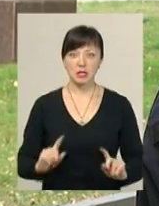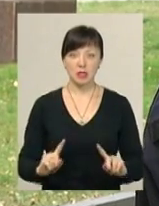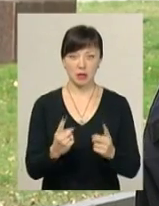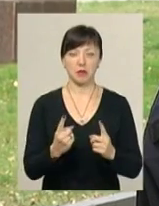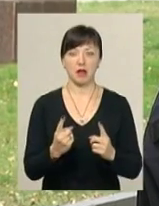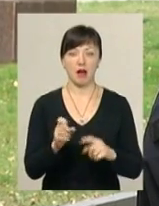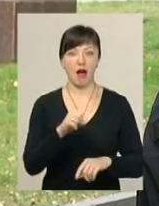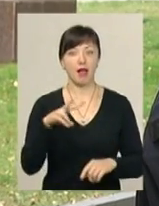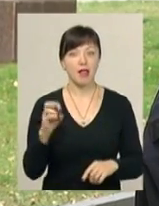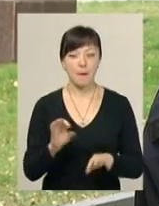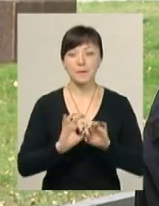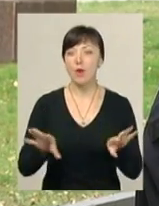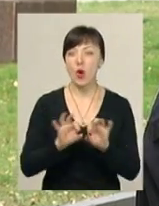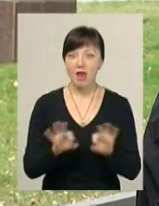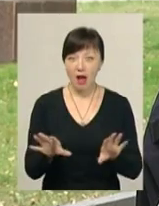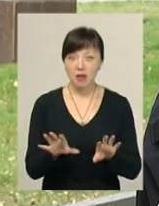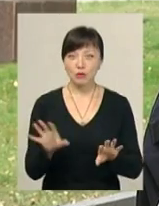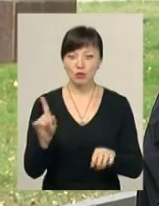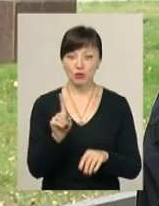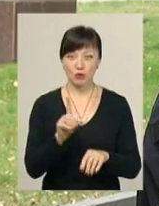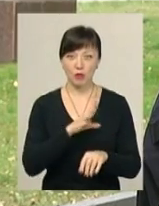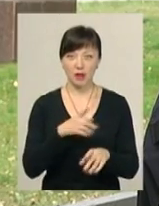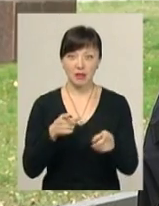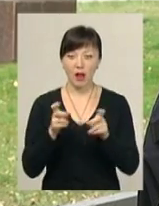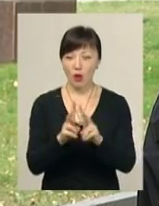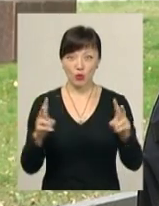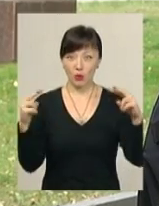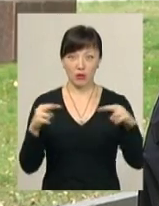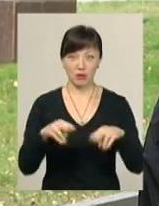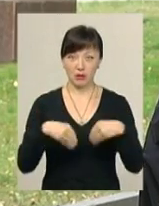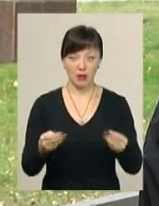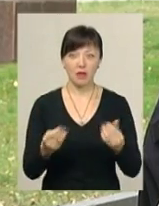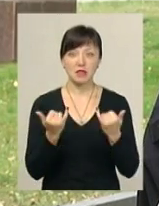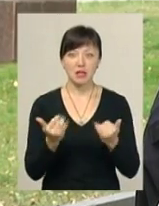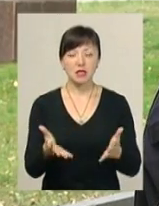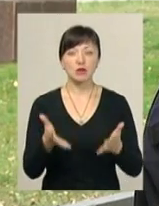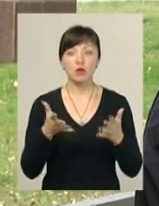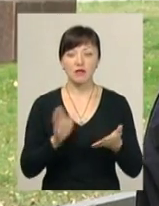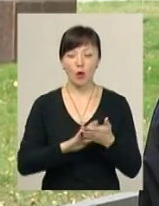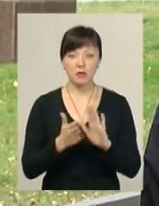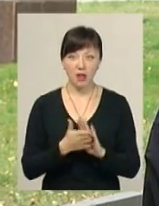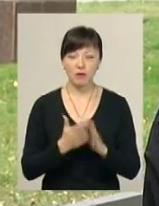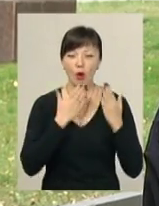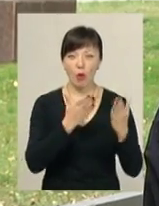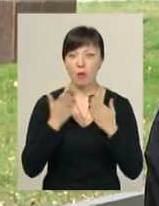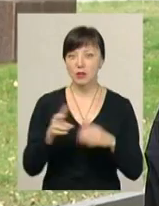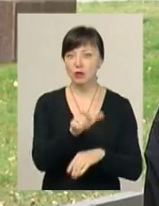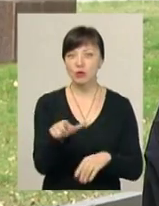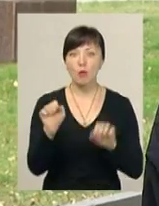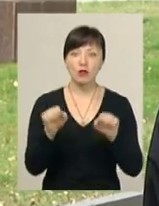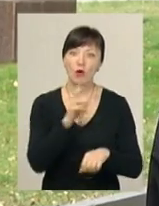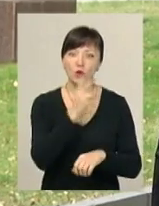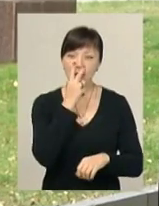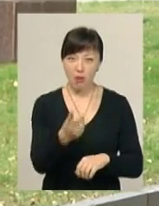затримання. Але пояснень щодо того, що здійснювала стрільба, ніхто не надав. Тобто зараз з'ясовуються обставини, ще опитуються особи, можливо,